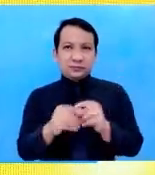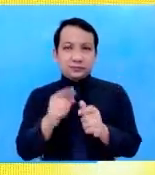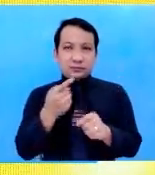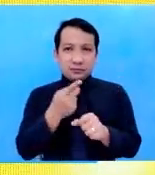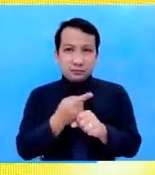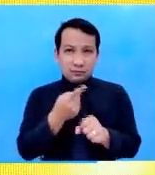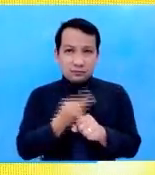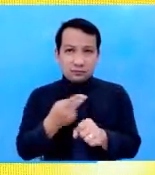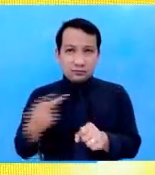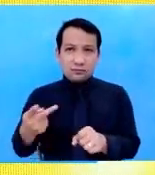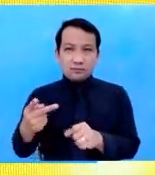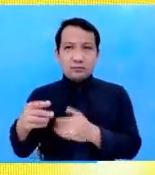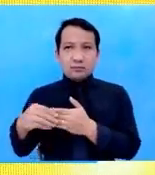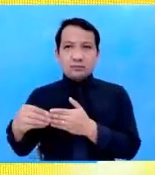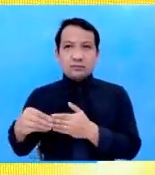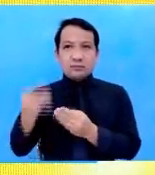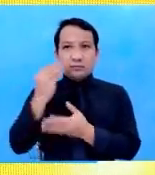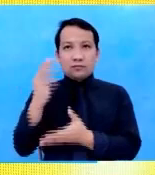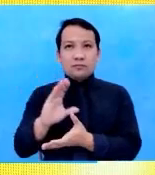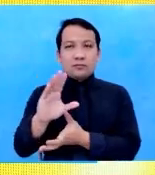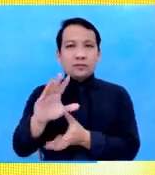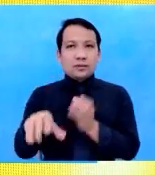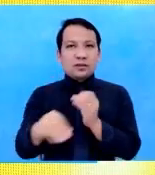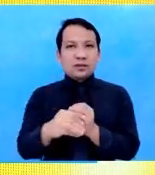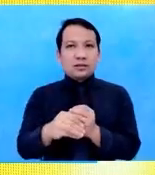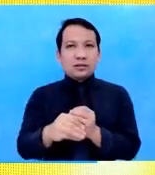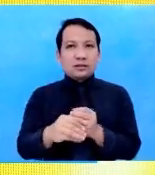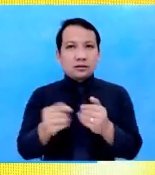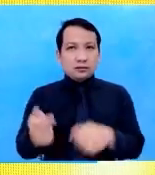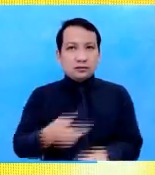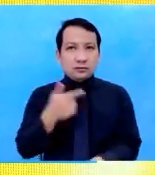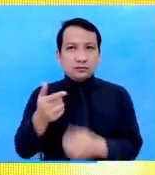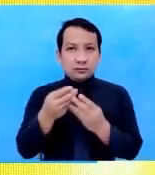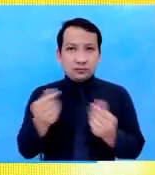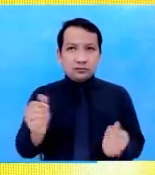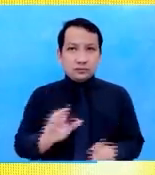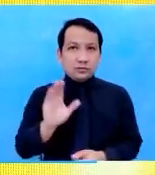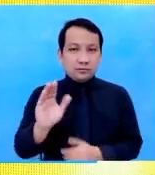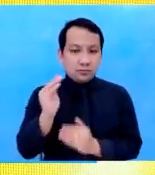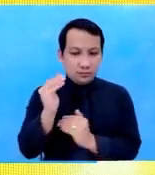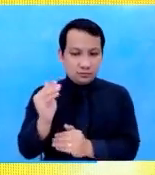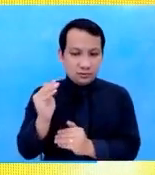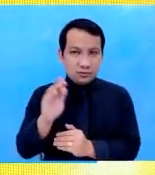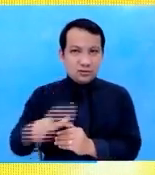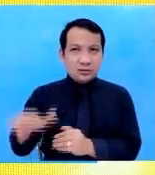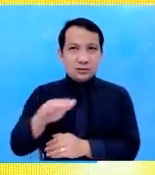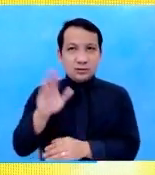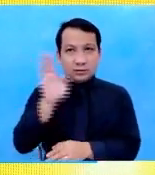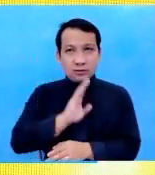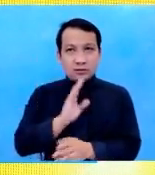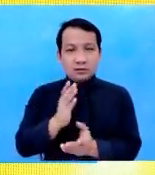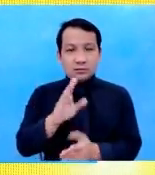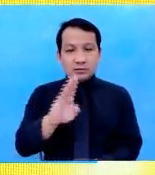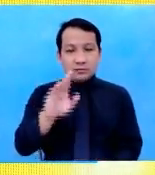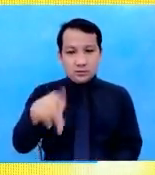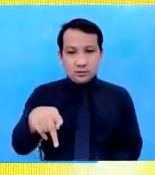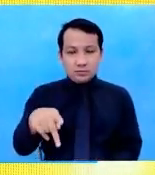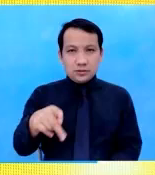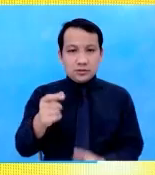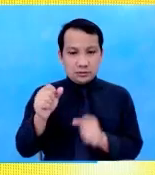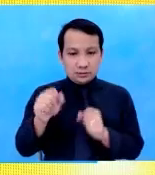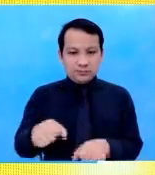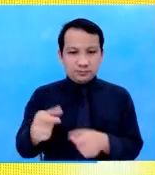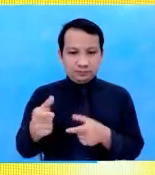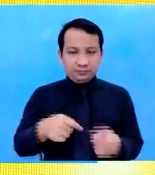kontra dolyar. Kailangan na raw ng pangmatagalang solusyon dahil limitado lang ang kayang gawin ng Bangko Sentral ng Pilipinas